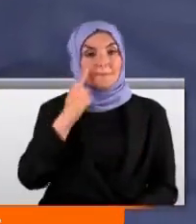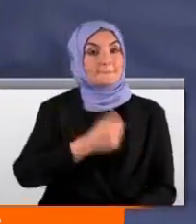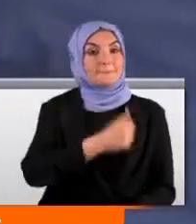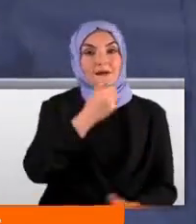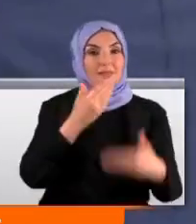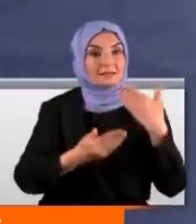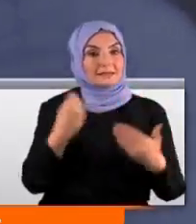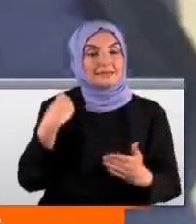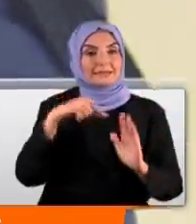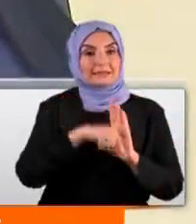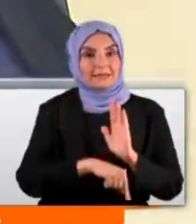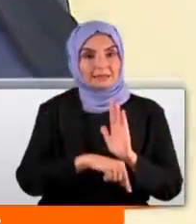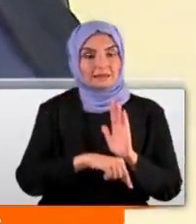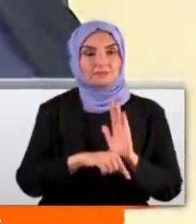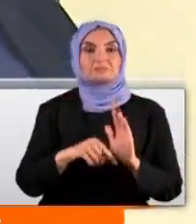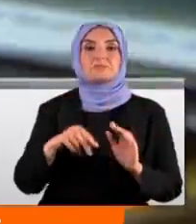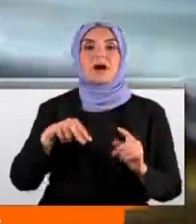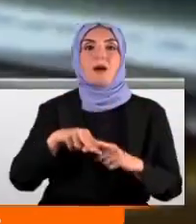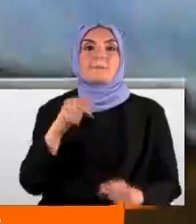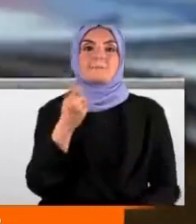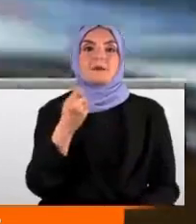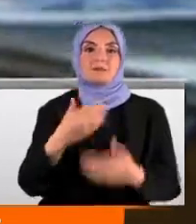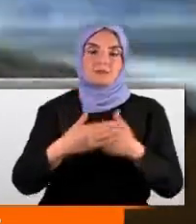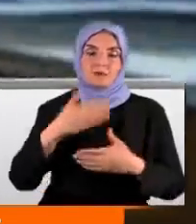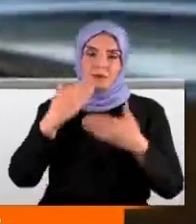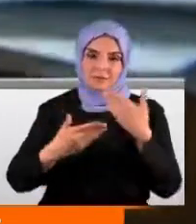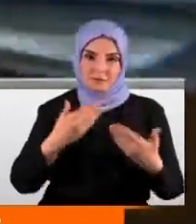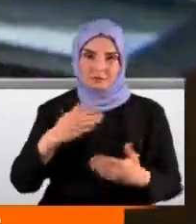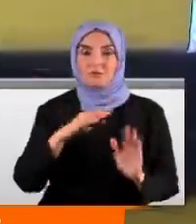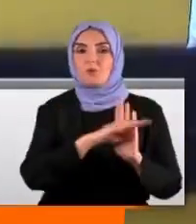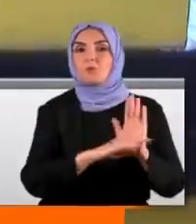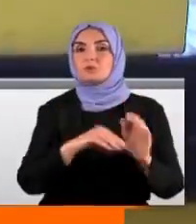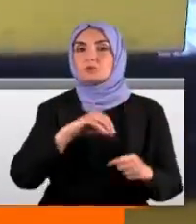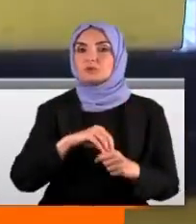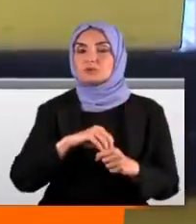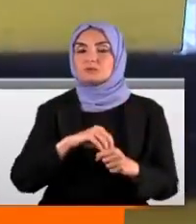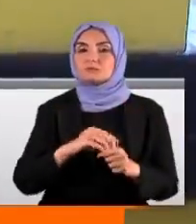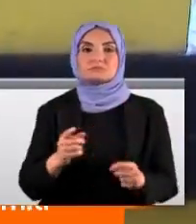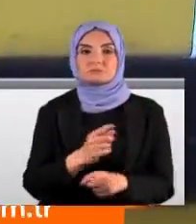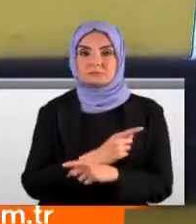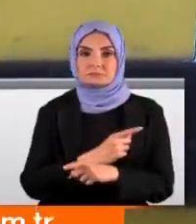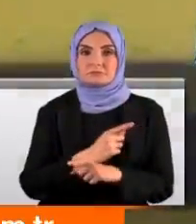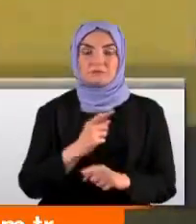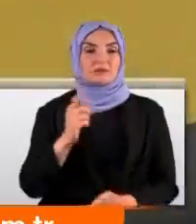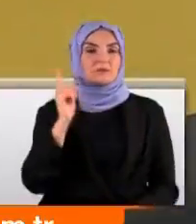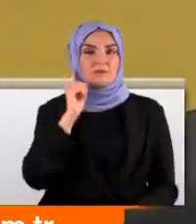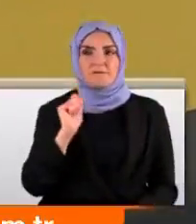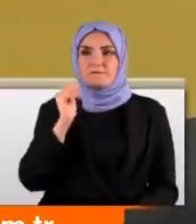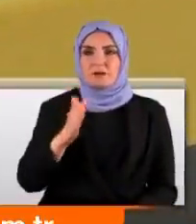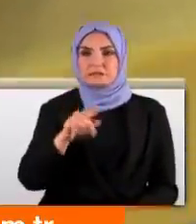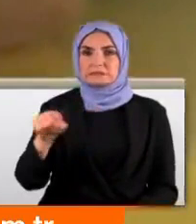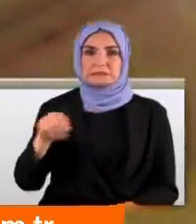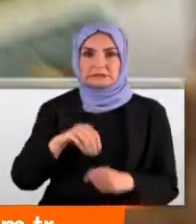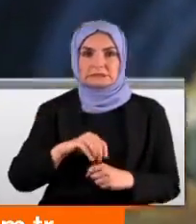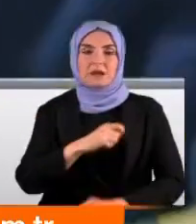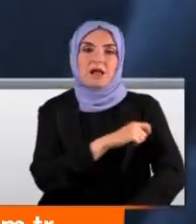yayınında aktardı. Formüllere dair öne çıkan ihtimaller arasında Hollanda ve Almanya modelleri de vardı. Bakan Bilgin hepsini